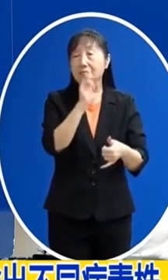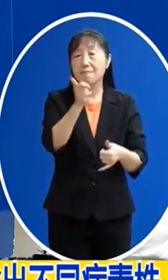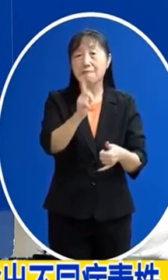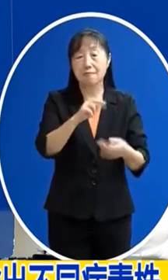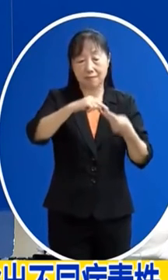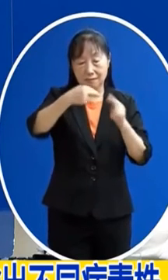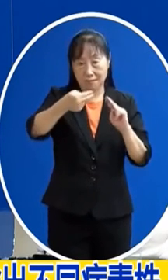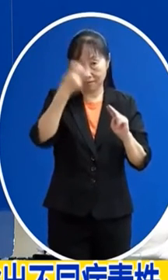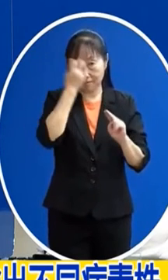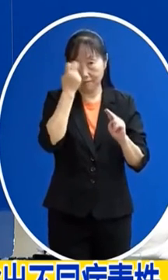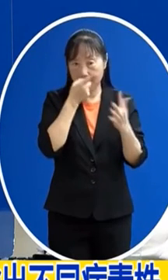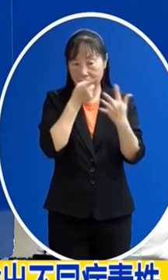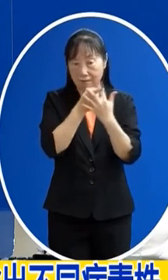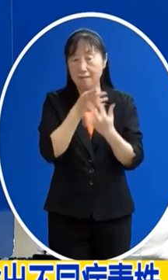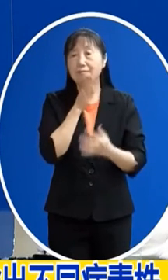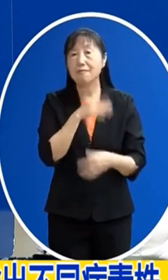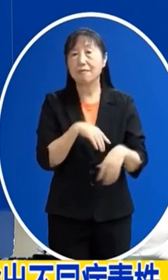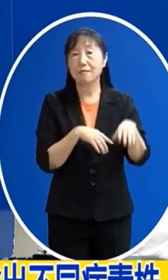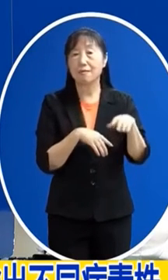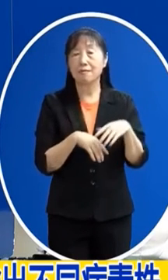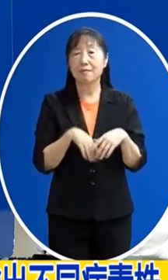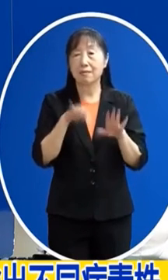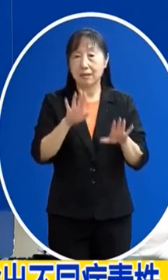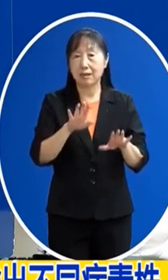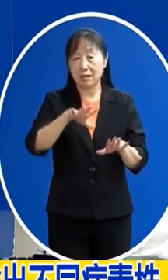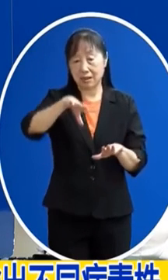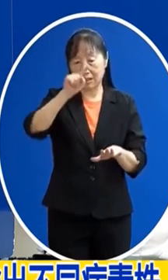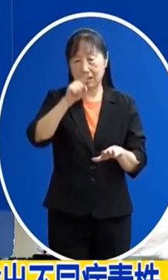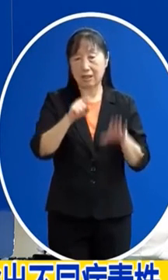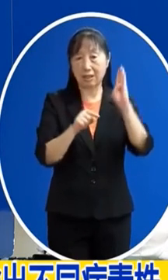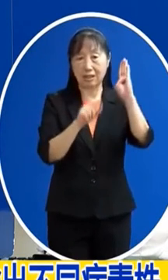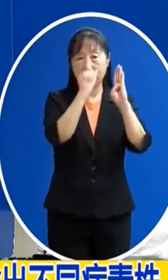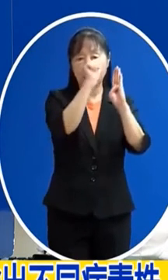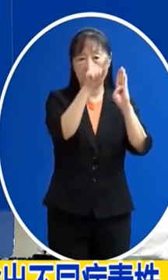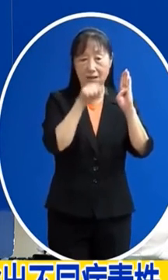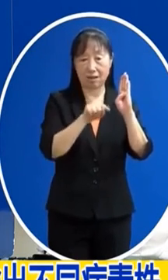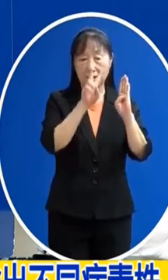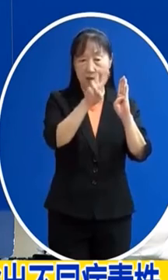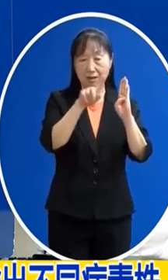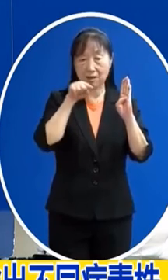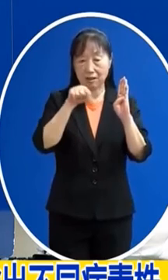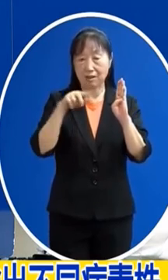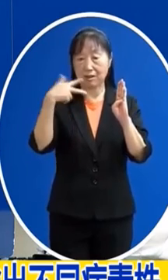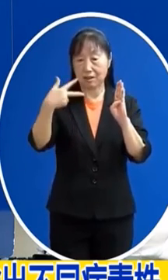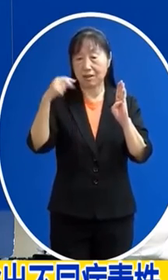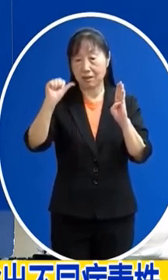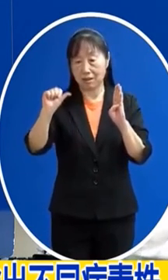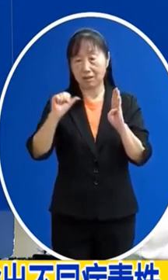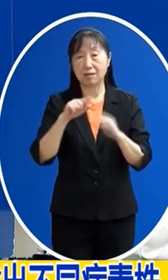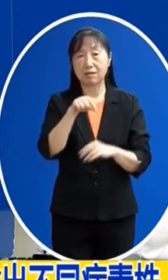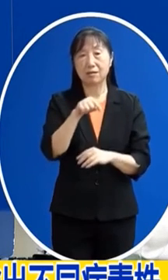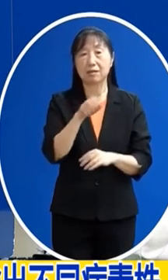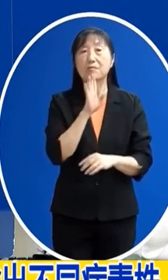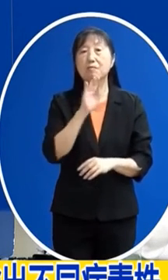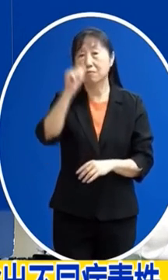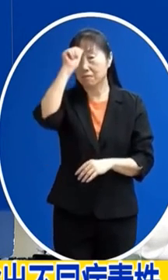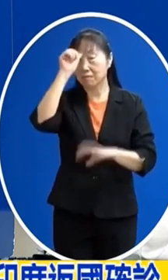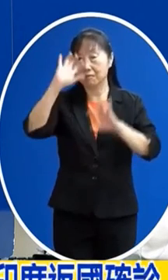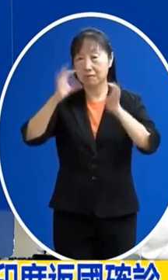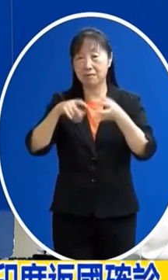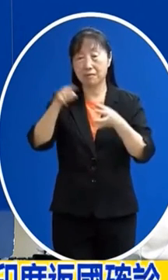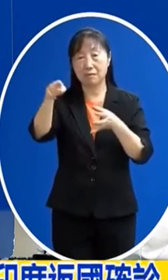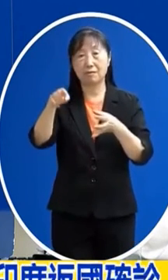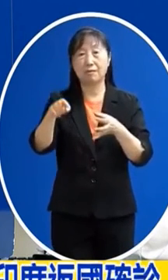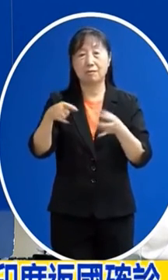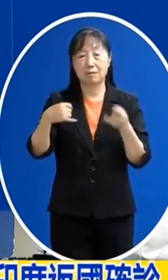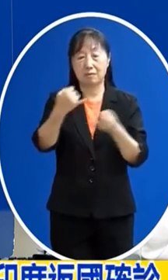经过定序之后确定是我们首例的 BA.2.75 哈，所以显示说可能在印度这边他们是有